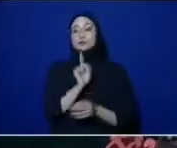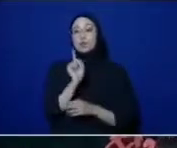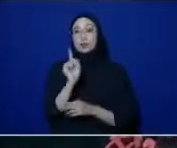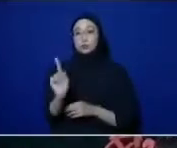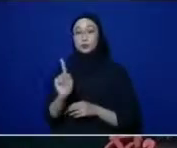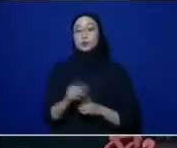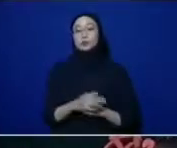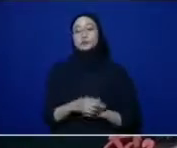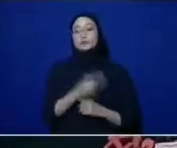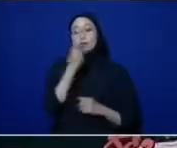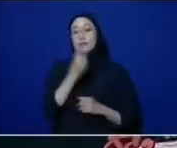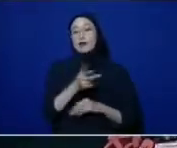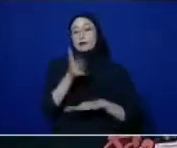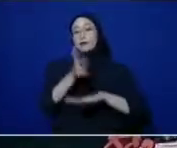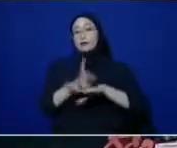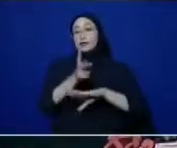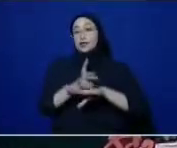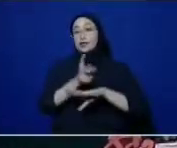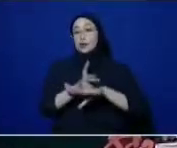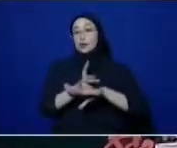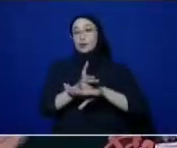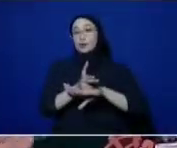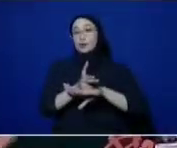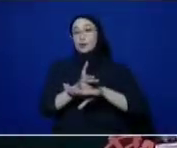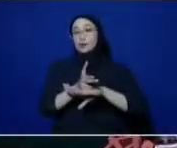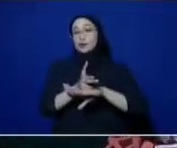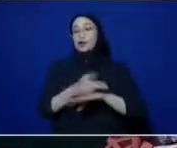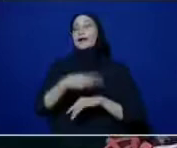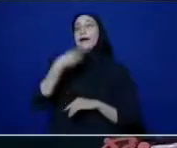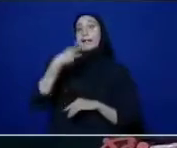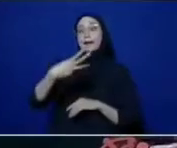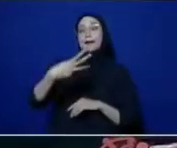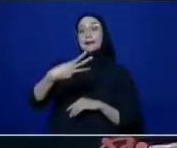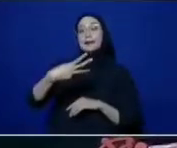lihat, yaitu video E.